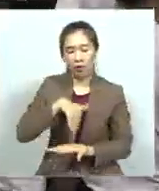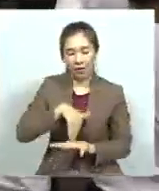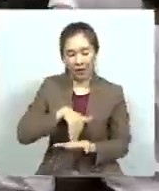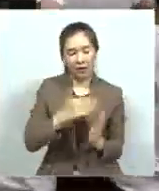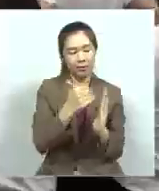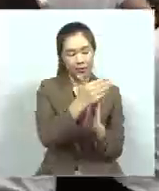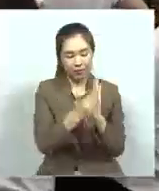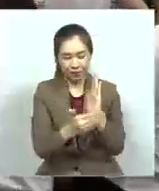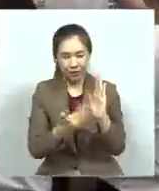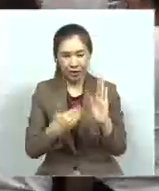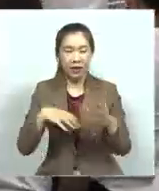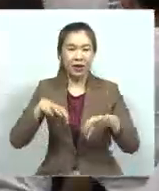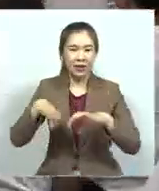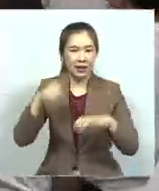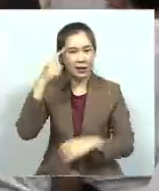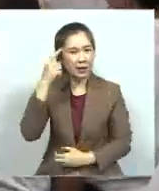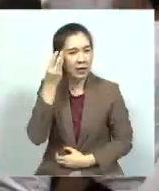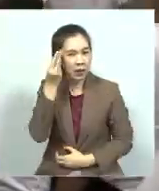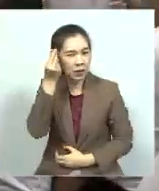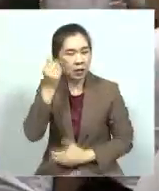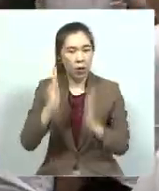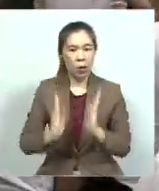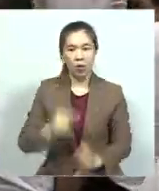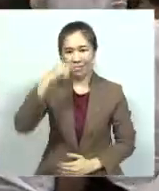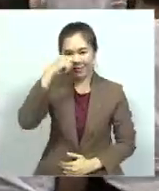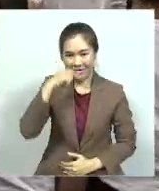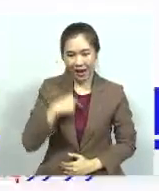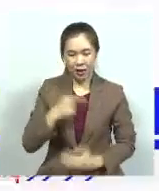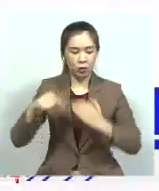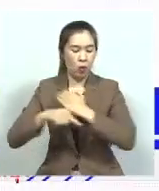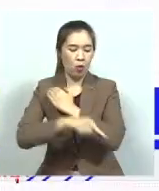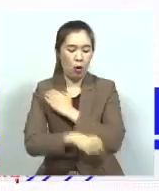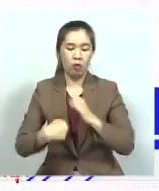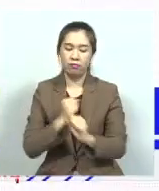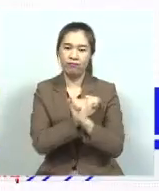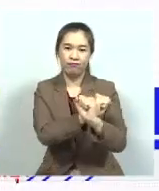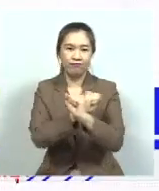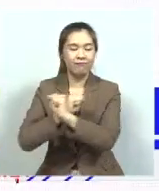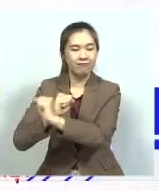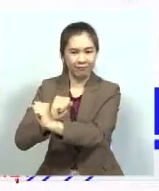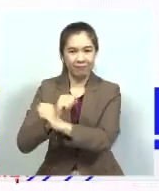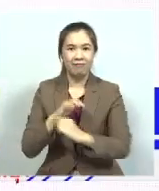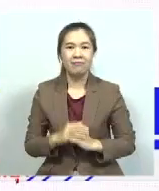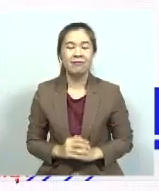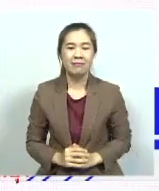ภูมิภาคค่ะซึ่งจัดขึ้นภายใต้หลักคิดคนไทยไม่ทนต่อการทุจริตค่ะ